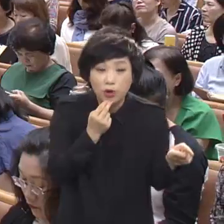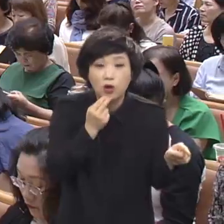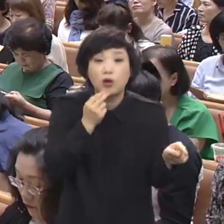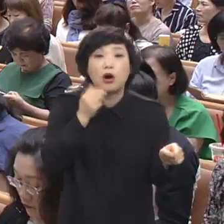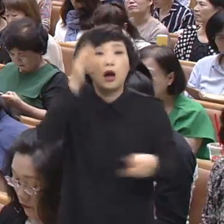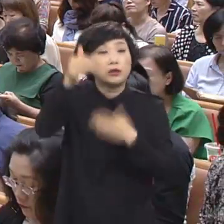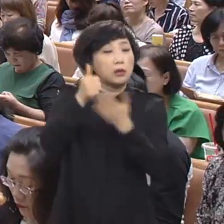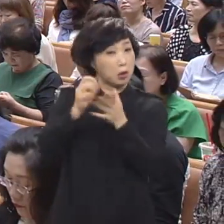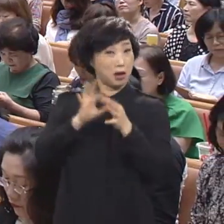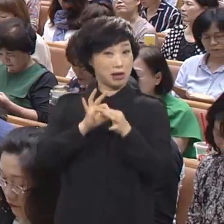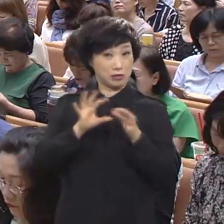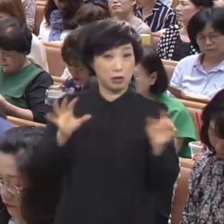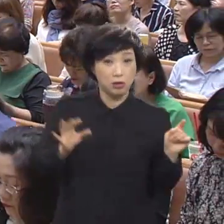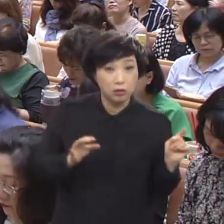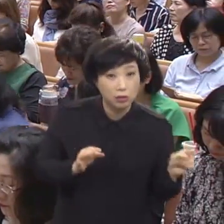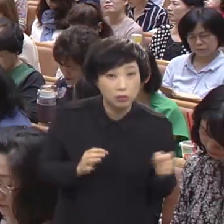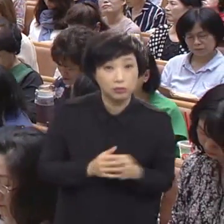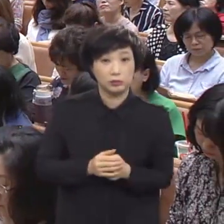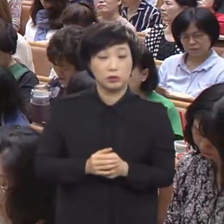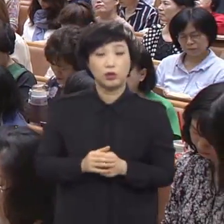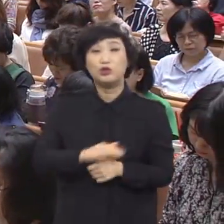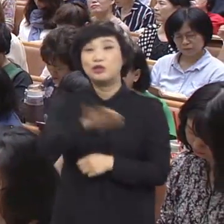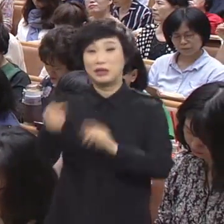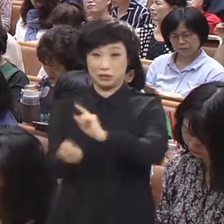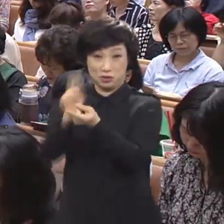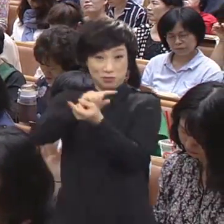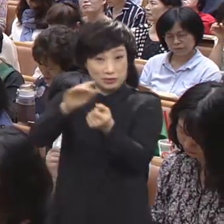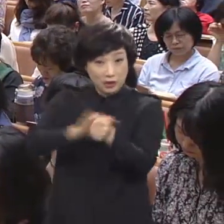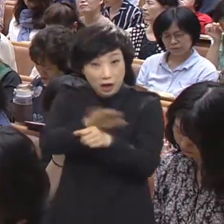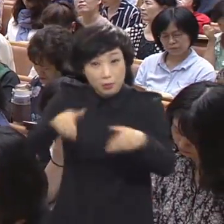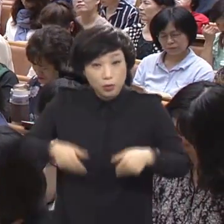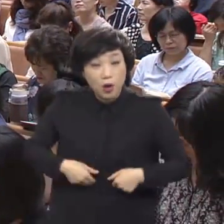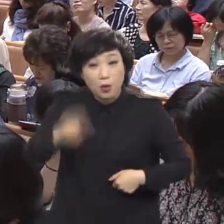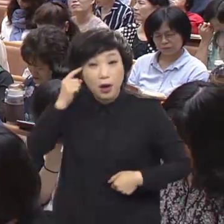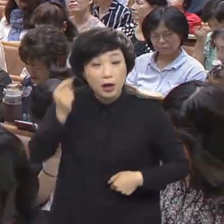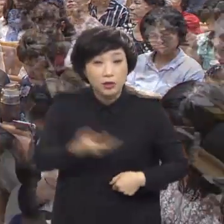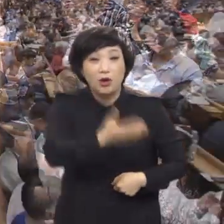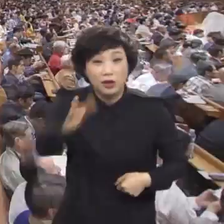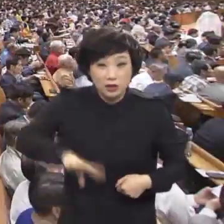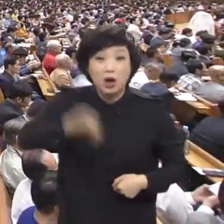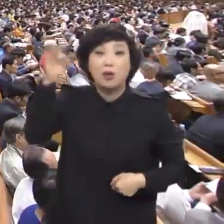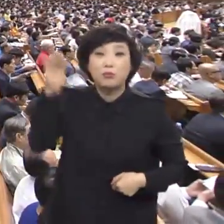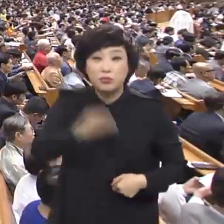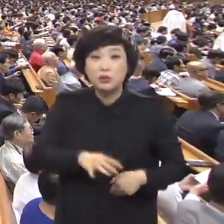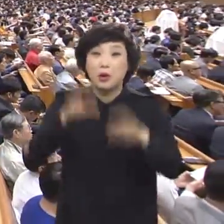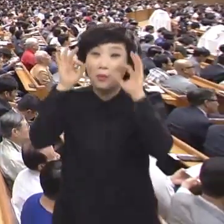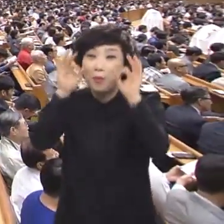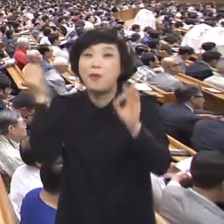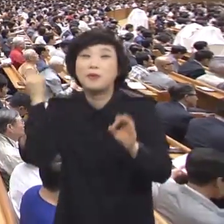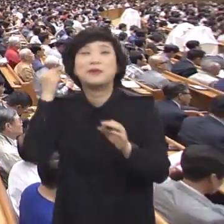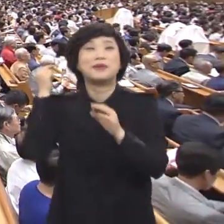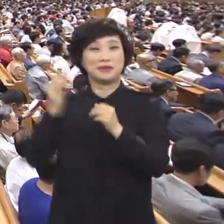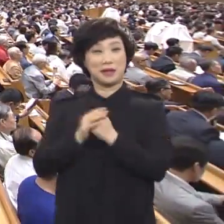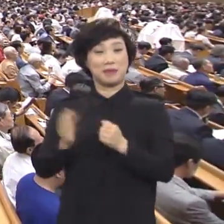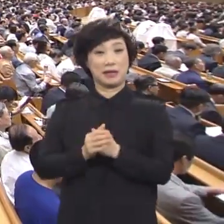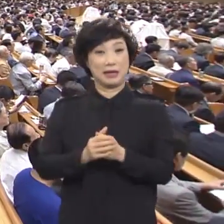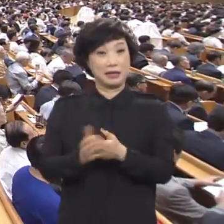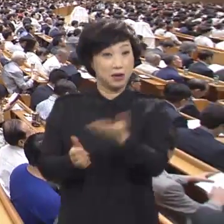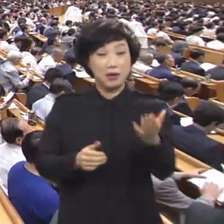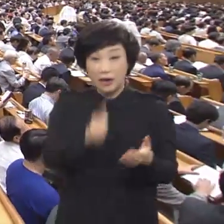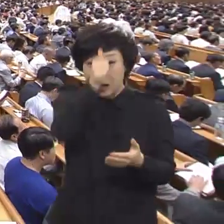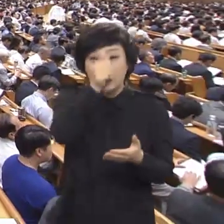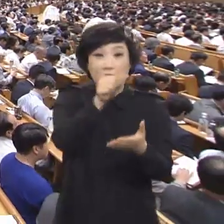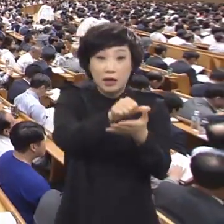자는 하나님께 속하지 아니하니라. 우리가 서로 사랑할지니 이는 너희가 처음부터 들은 소식이라. 가인같이